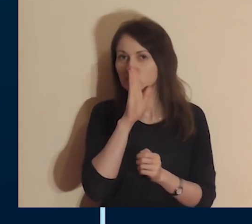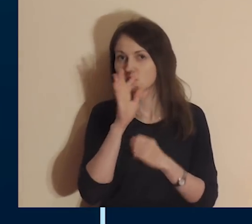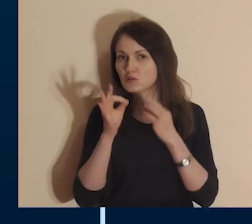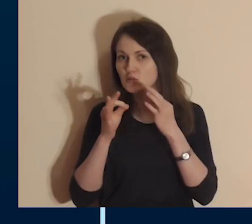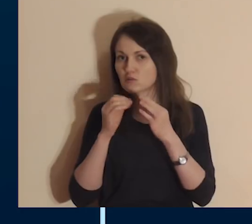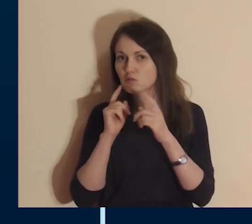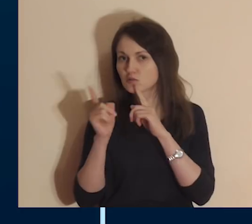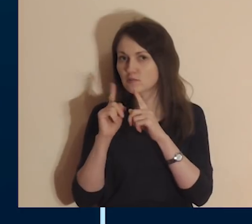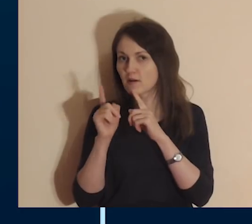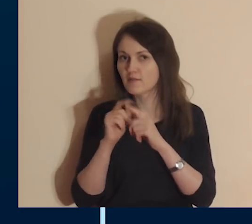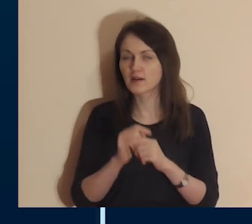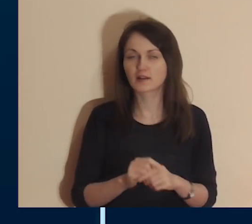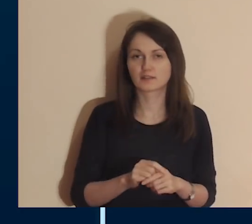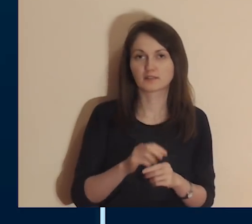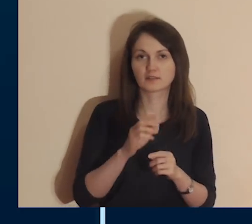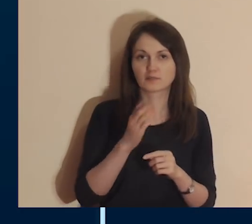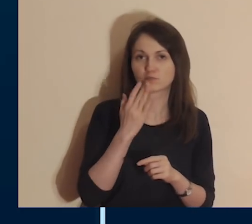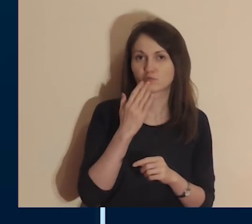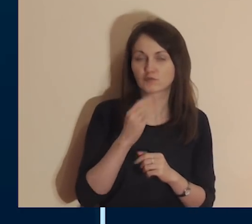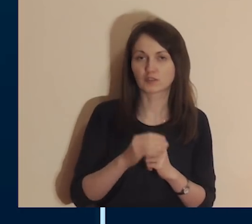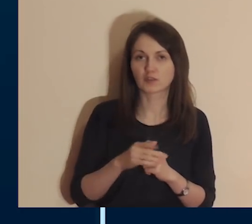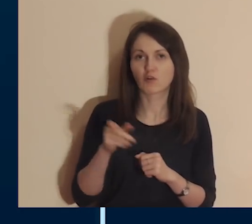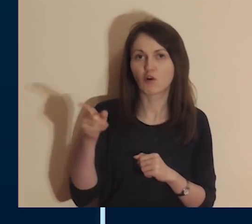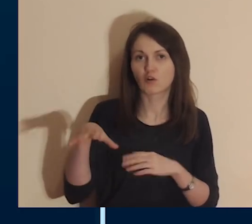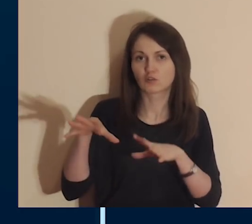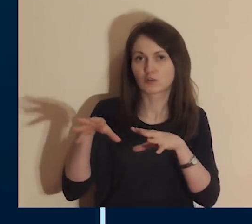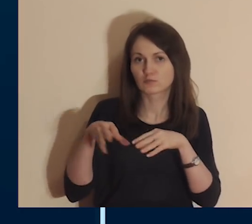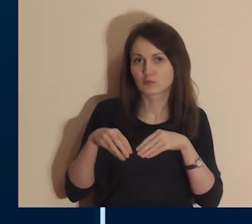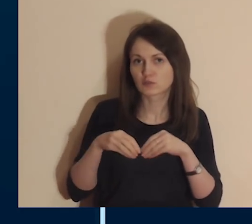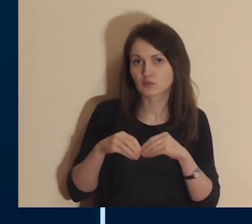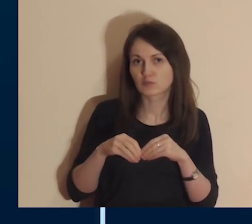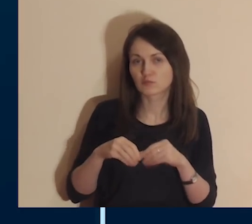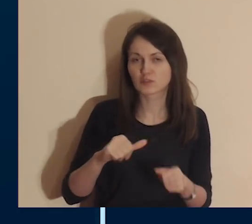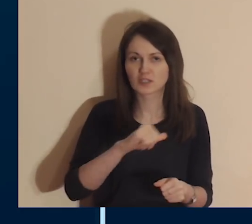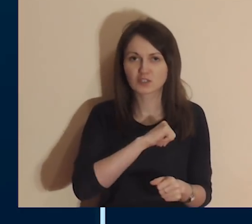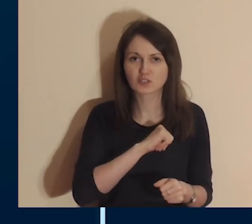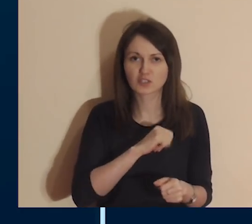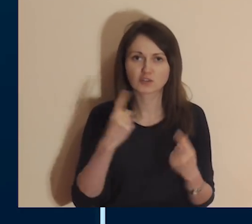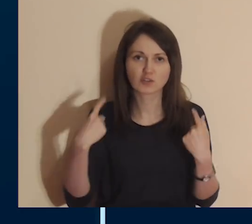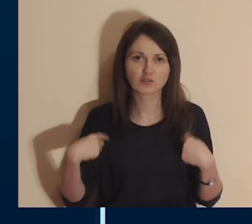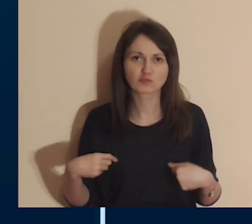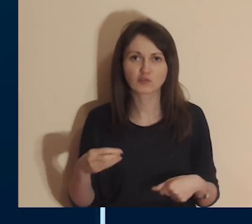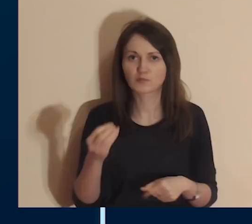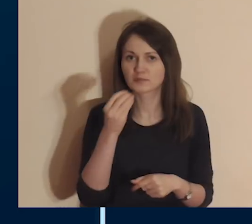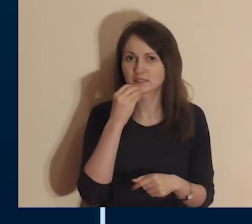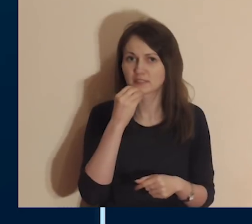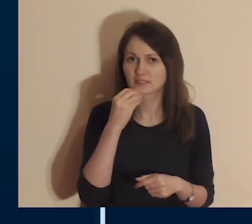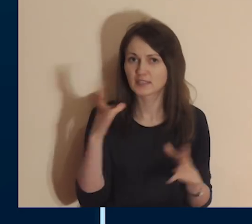szemrali faryzeusze i uczeni w piśmie, mówiąc: ten przyjmuje grzeszników i jada z nimi.